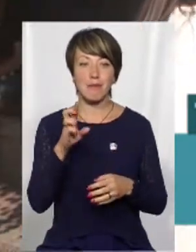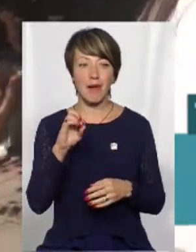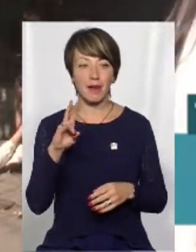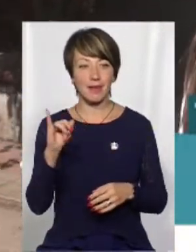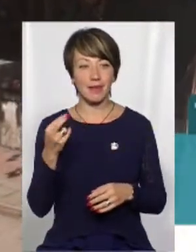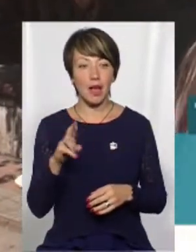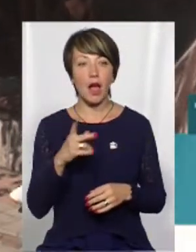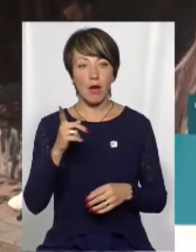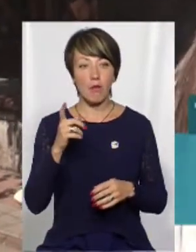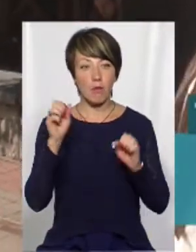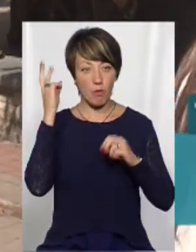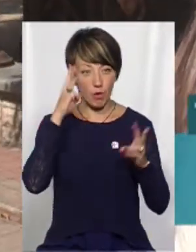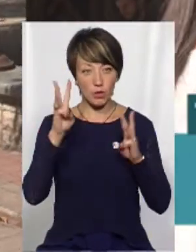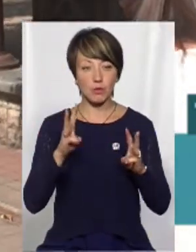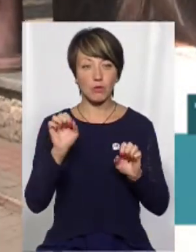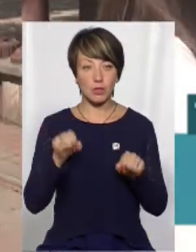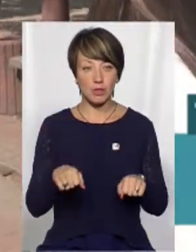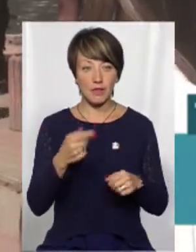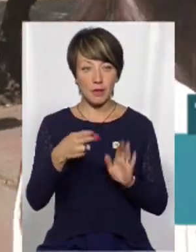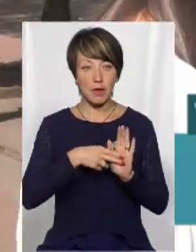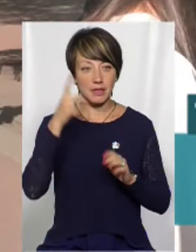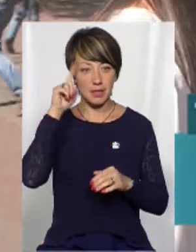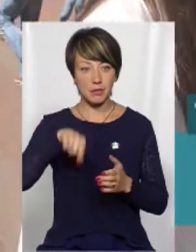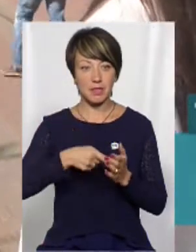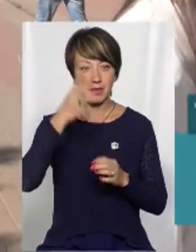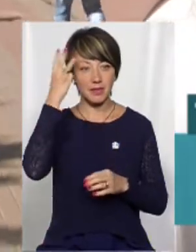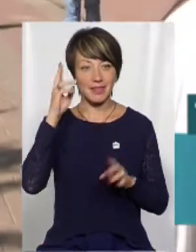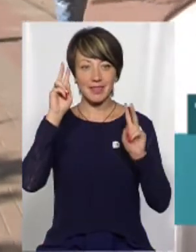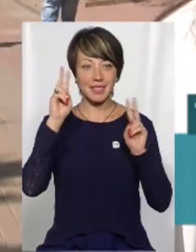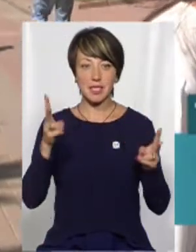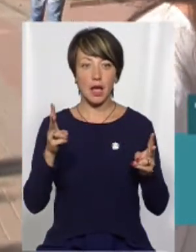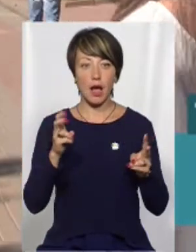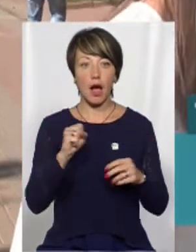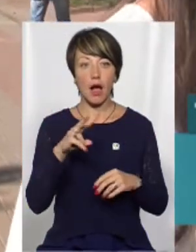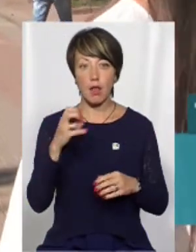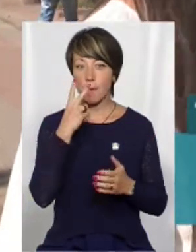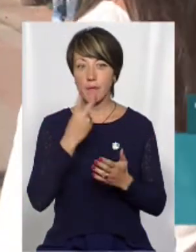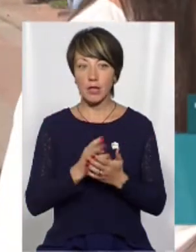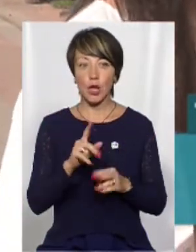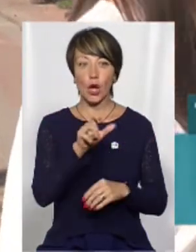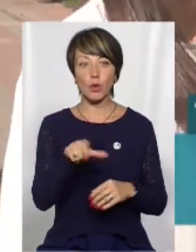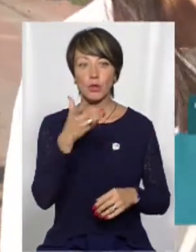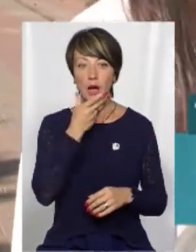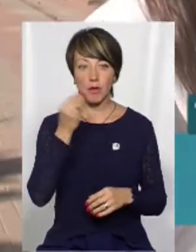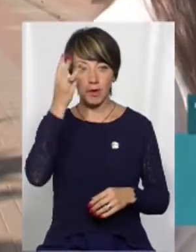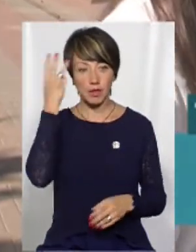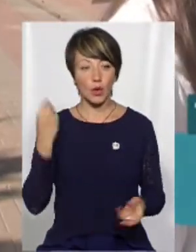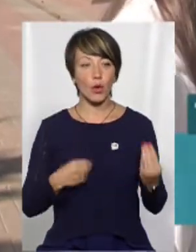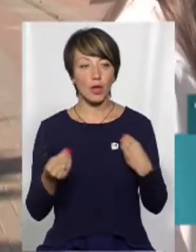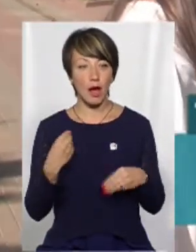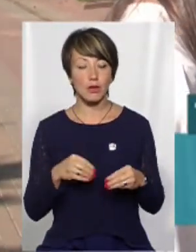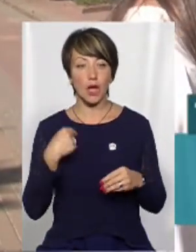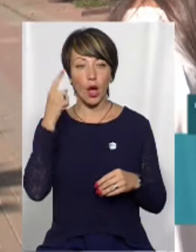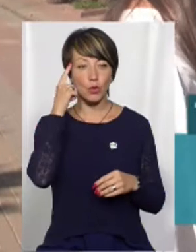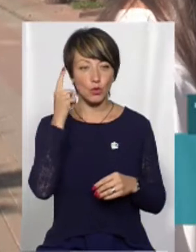А модно? Модно, модно, так. А ви знаєте якісь бренди міста Хмельницького? Не знаємо. Ми не знаємо, але бачимо, як люди гарно в Хмельницькому одягаються.